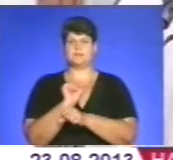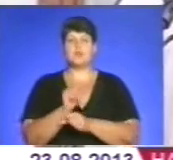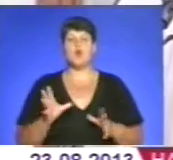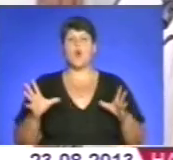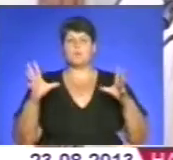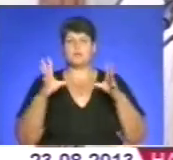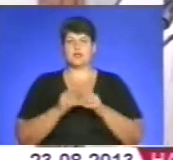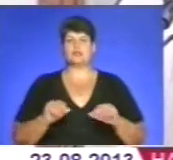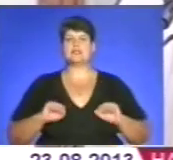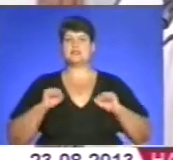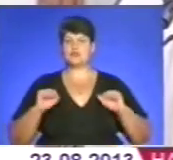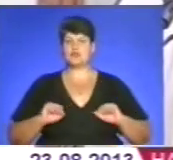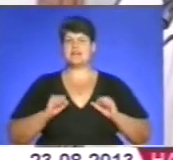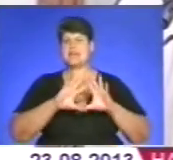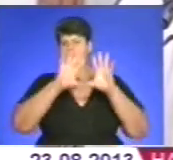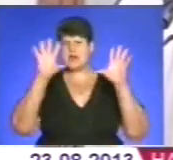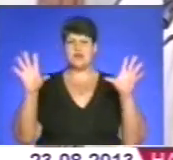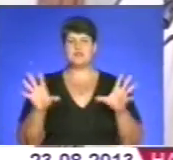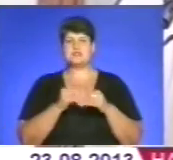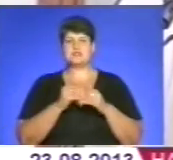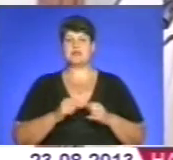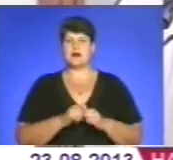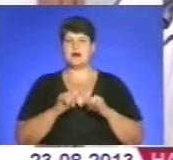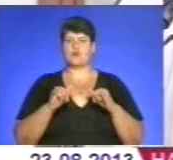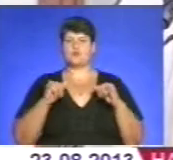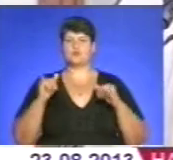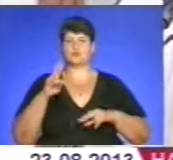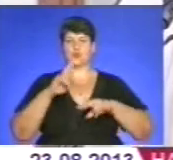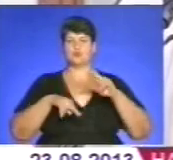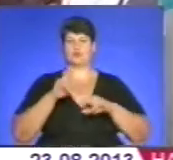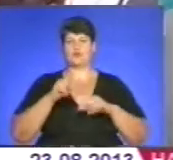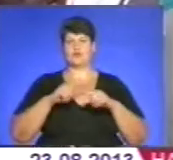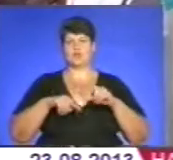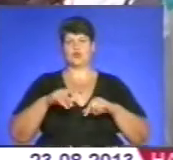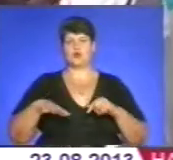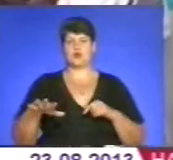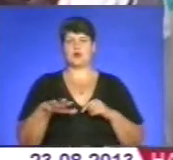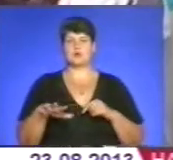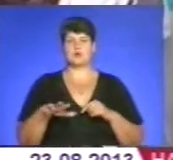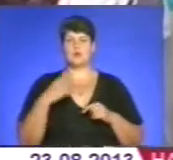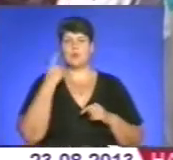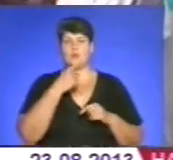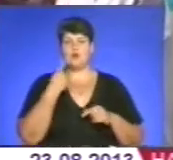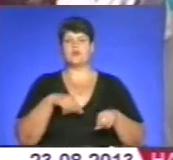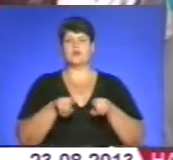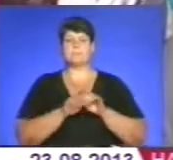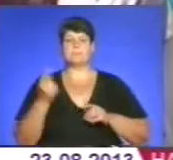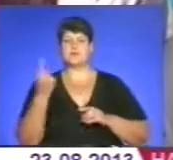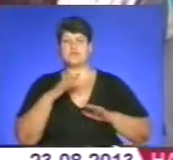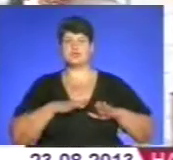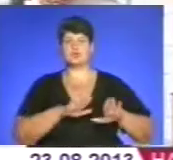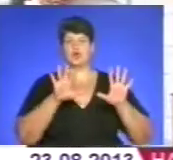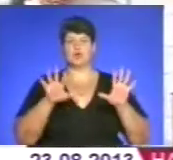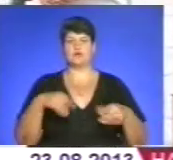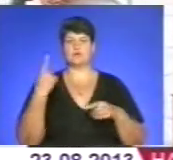об'єднувати зусилля всіх і вся на розвиток, на розбудову рідного краю. Мовив на урочистостях перший заступник голови